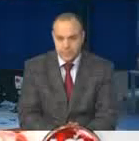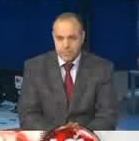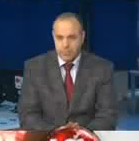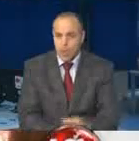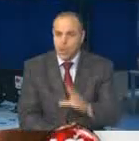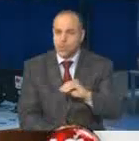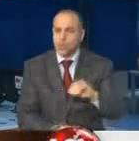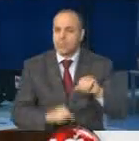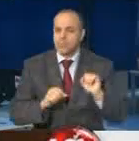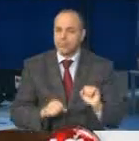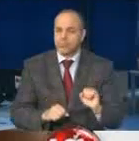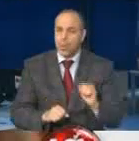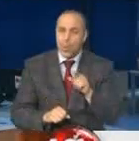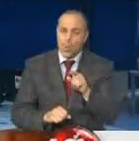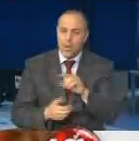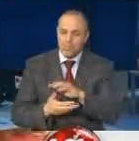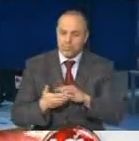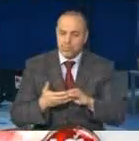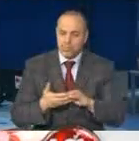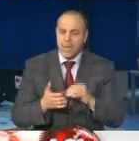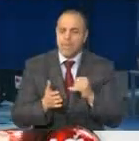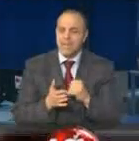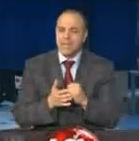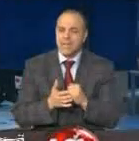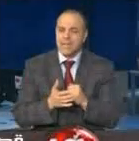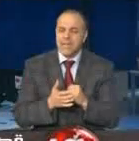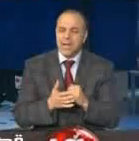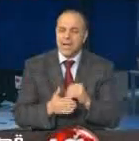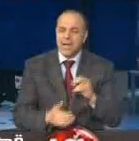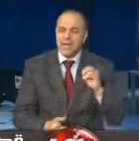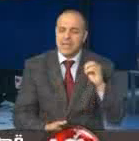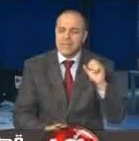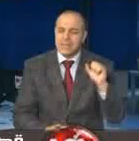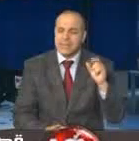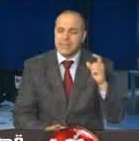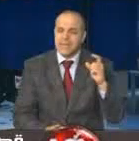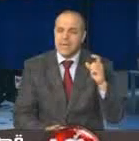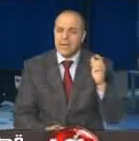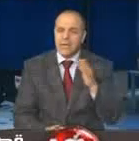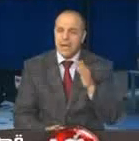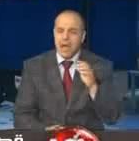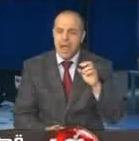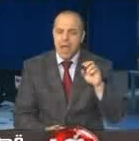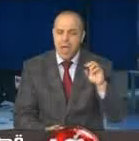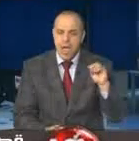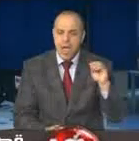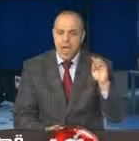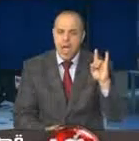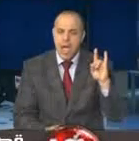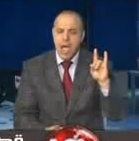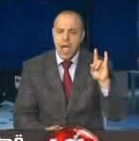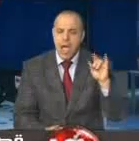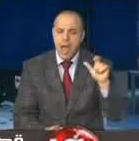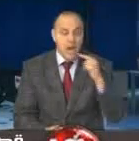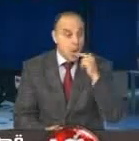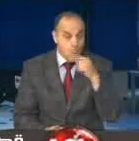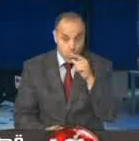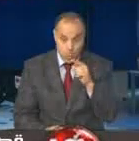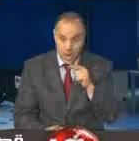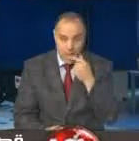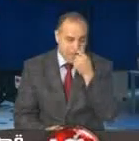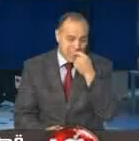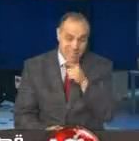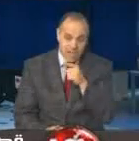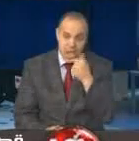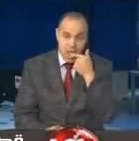سوق الجملة للمنسوجات بقصر هلال أنشئت منذ حوالي نصف قرن، كانت فضاء لتجارة